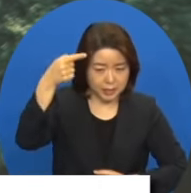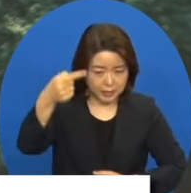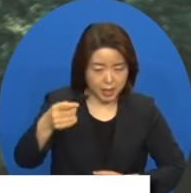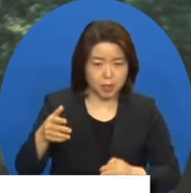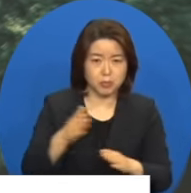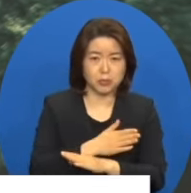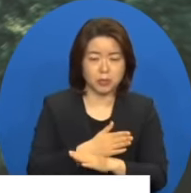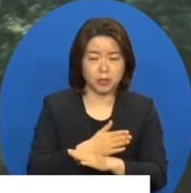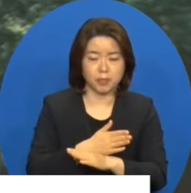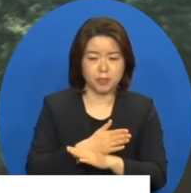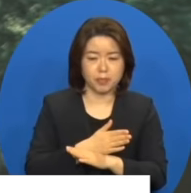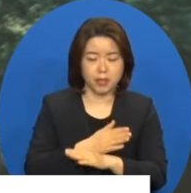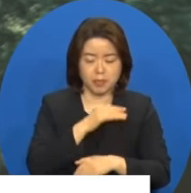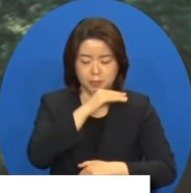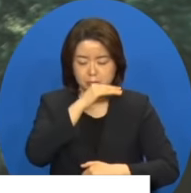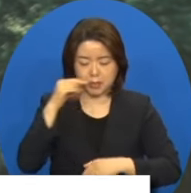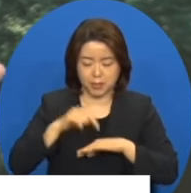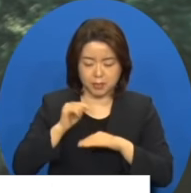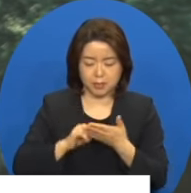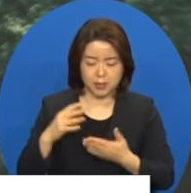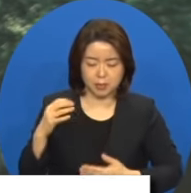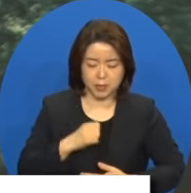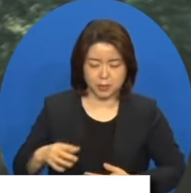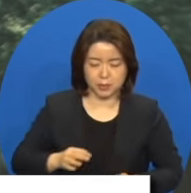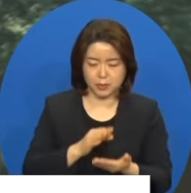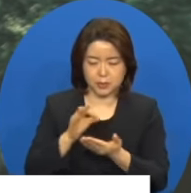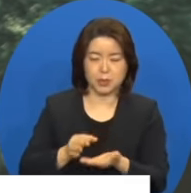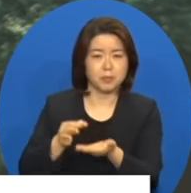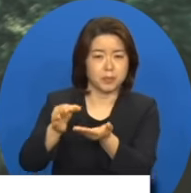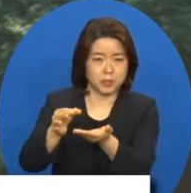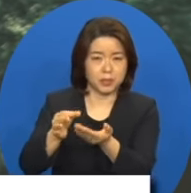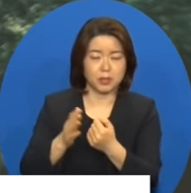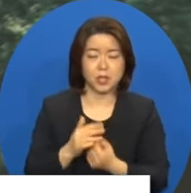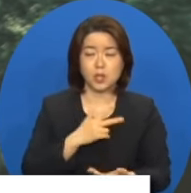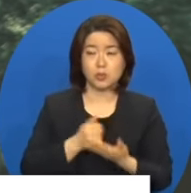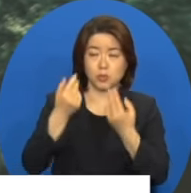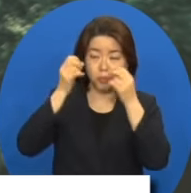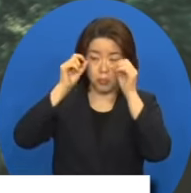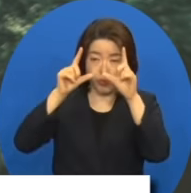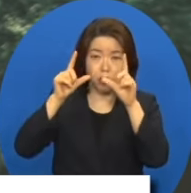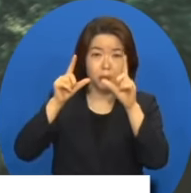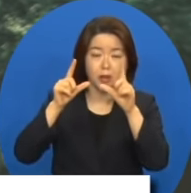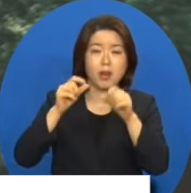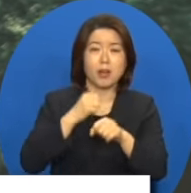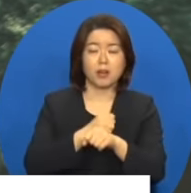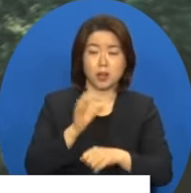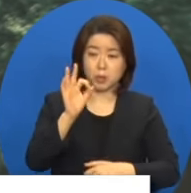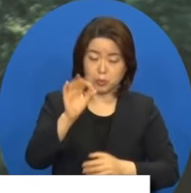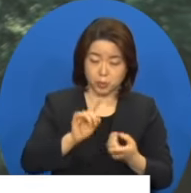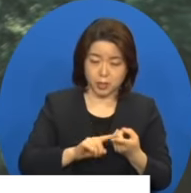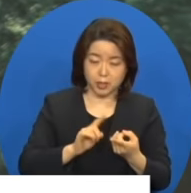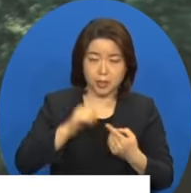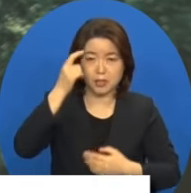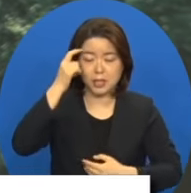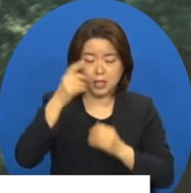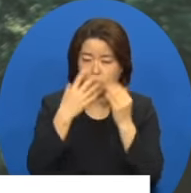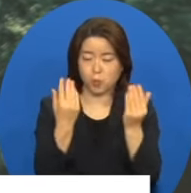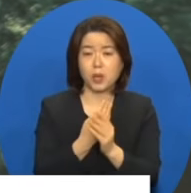헌금을 하게 됐습니다. 주님을 바라보는 눈이 뜨이고 나니까 돈에 대한 생각이 완전히